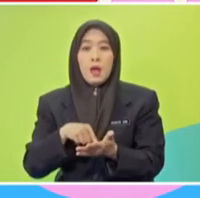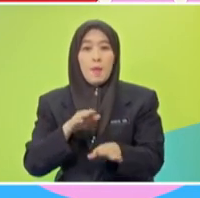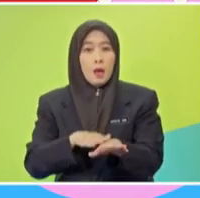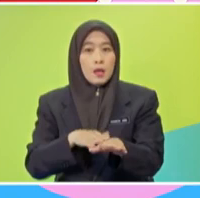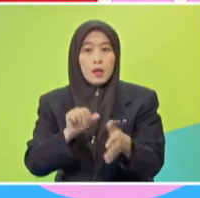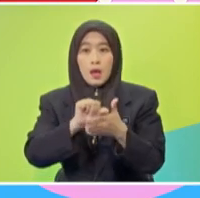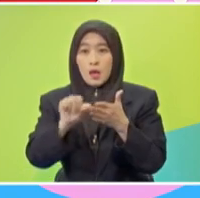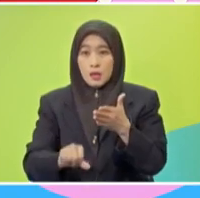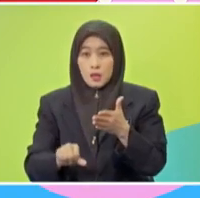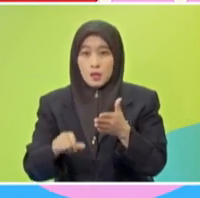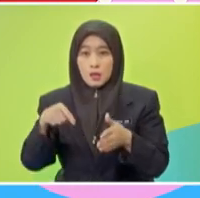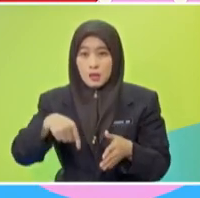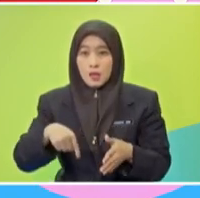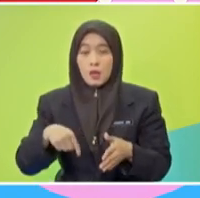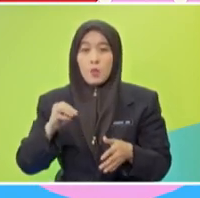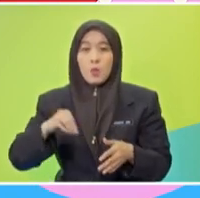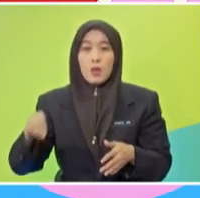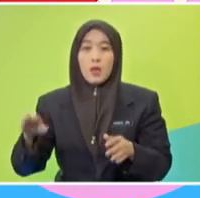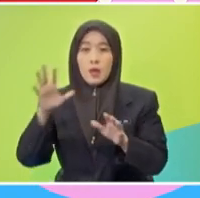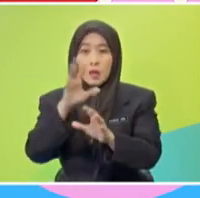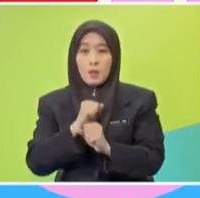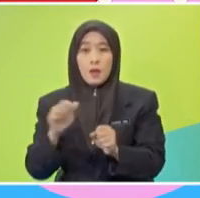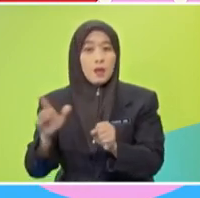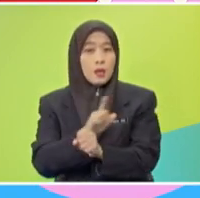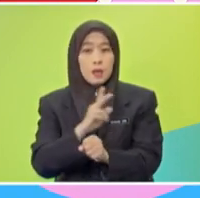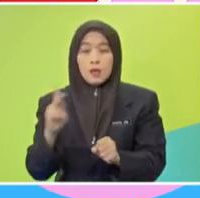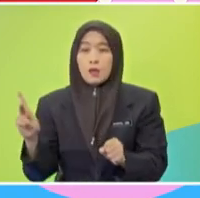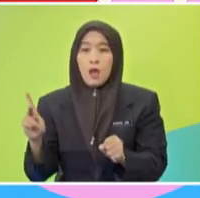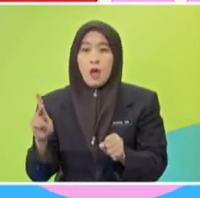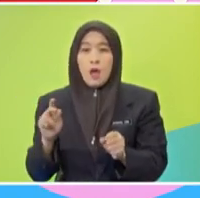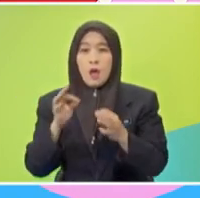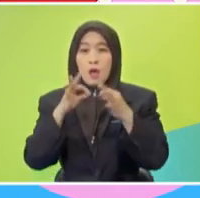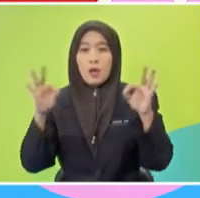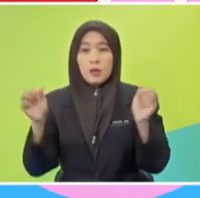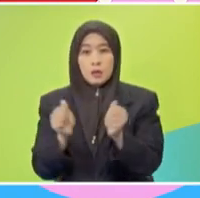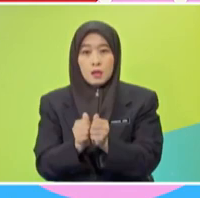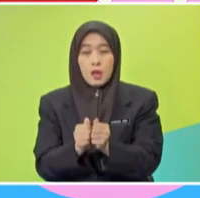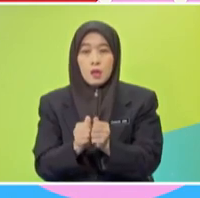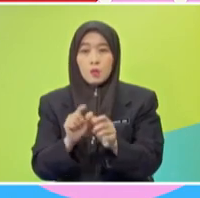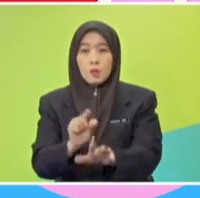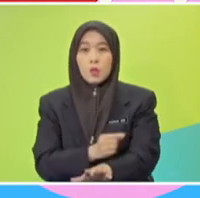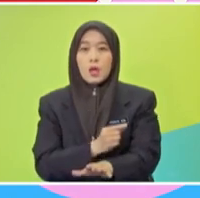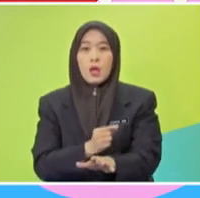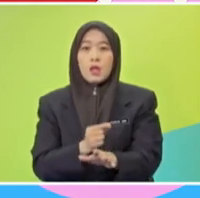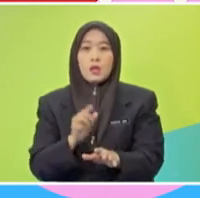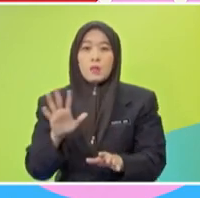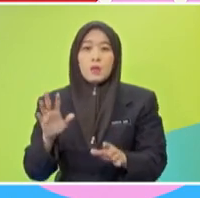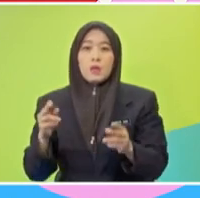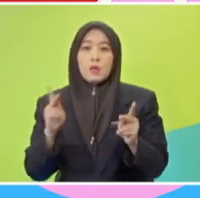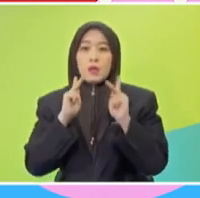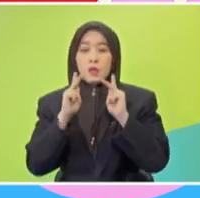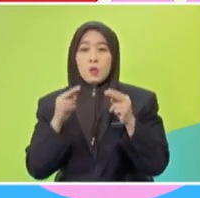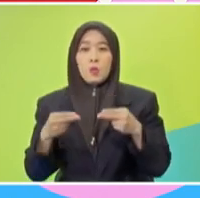siaran murid dapat melengkapkan ayat dan mengguna dengan menggunakan 5 kata hubung yang telah dipelajari